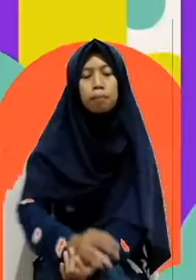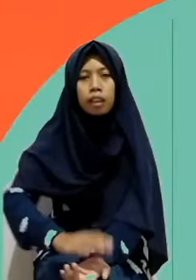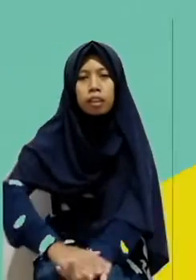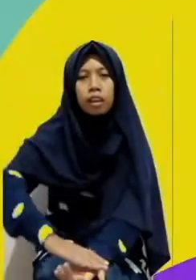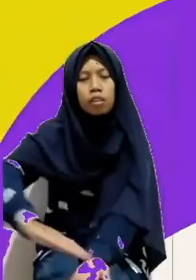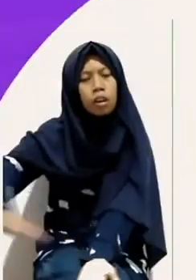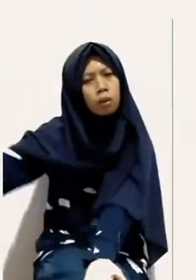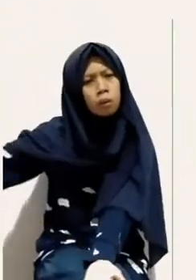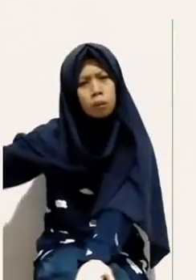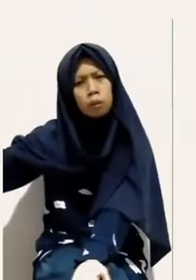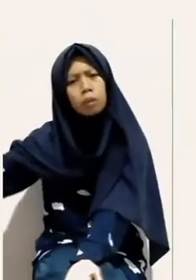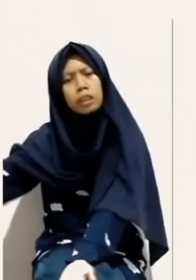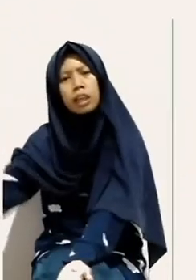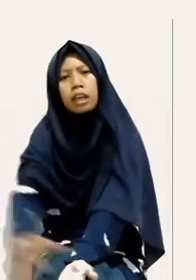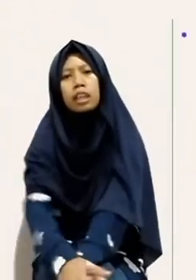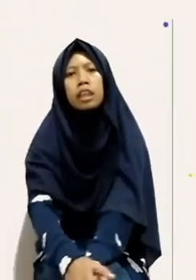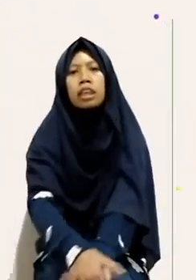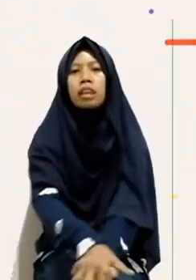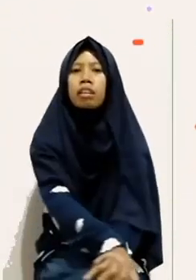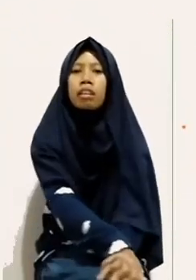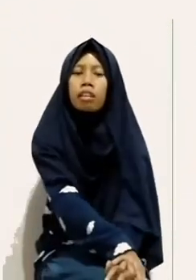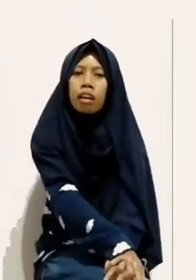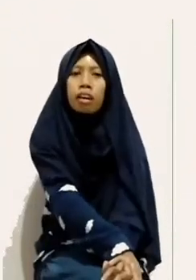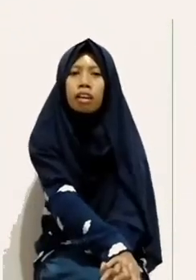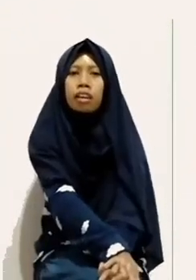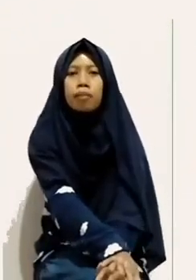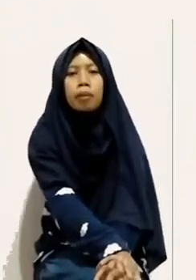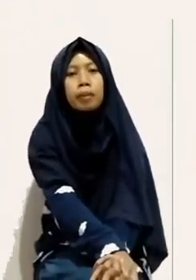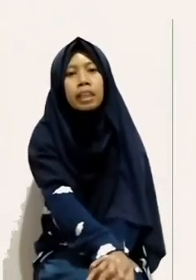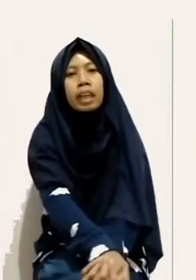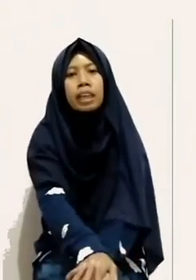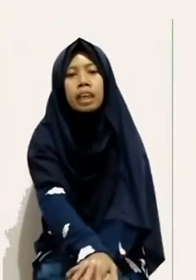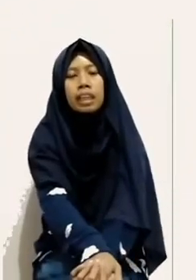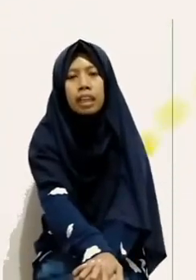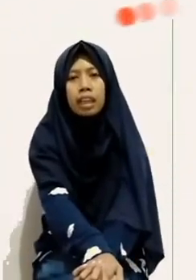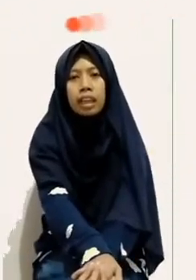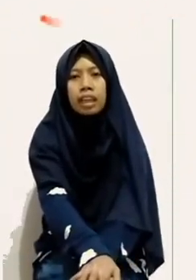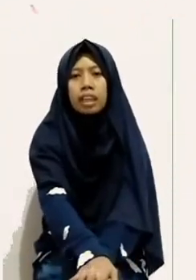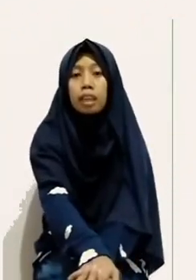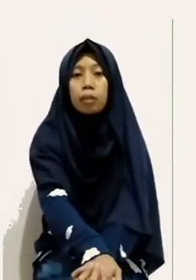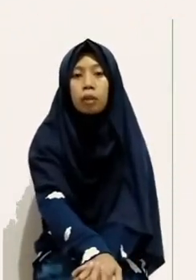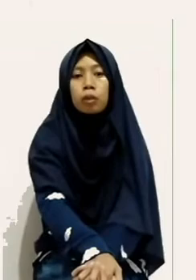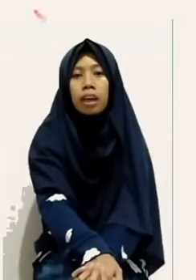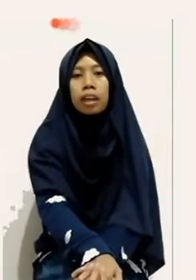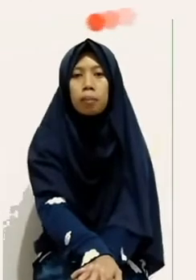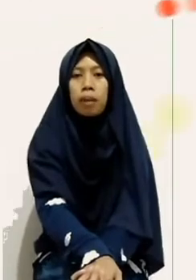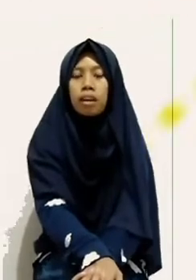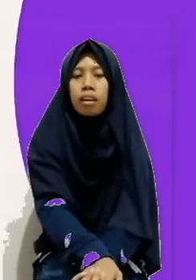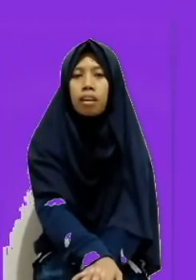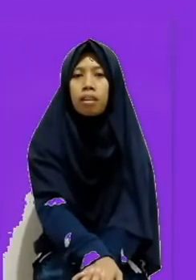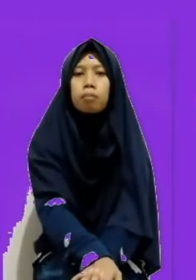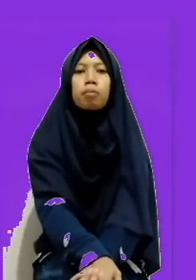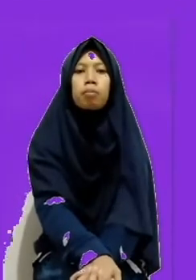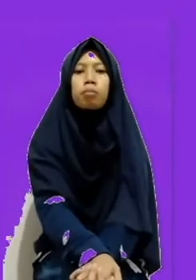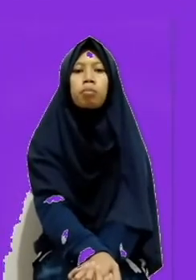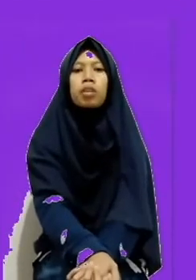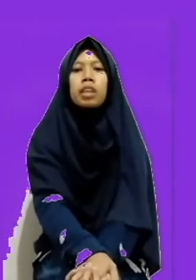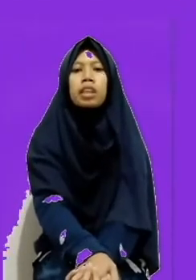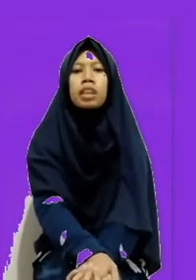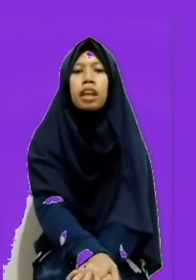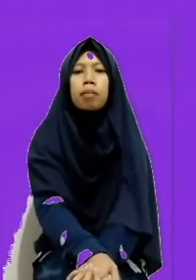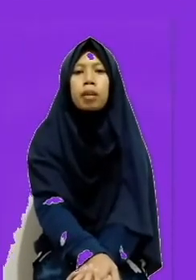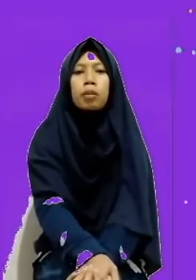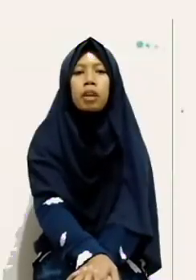punya teman yang jauh sekali dan kita ingin berbicara cintanya kita menggunakan apa